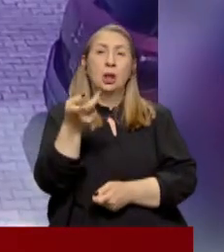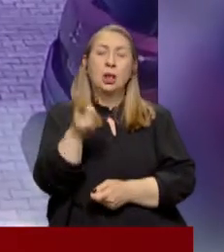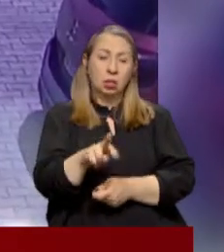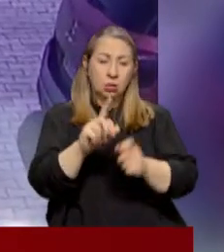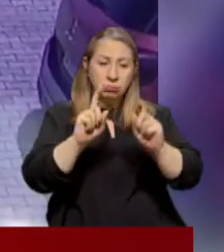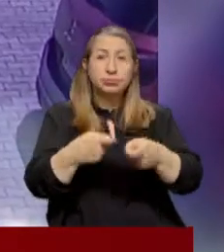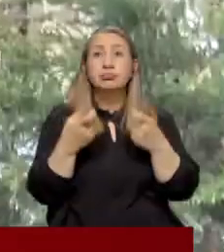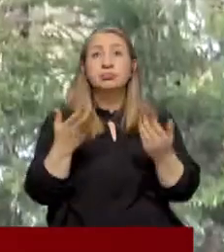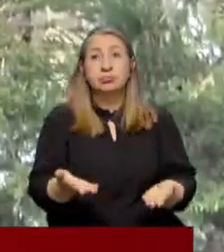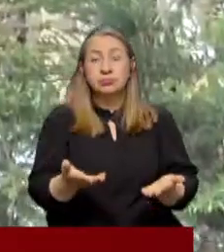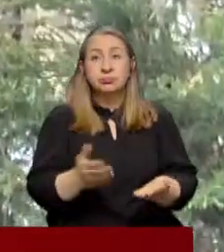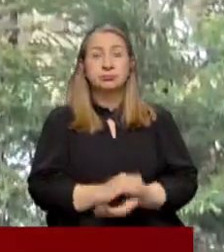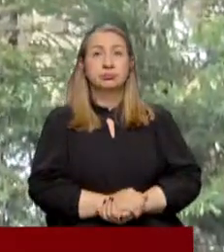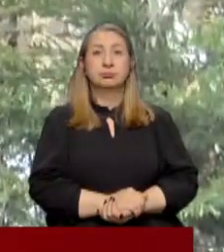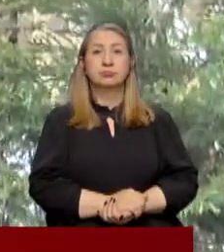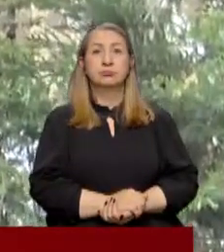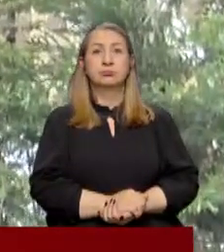cansız bedenine ulaşıldı.